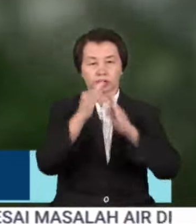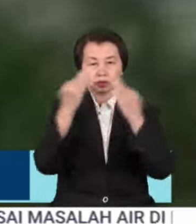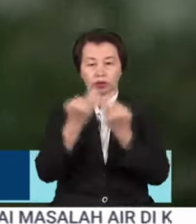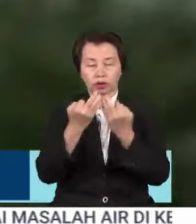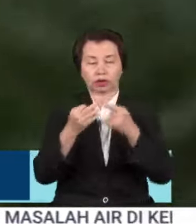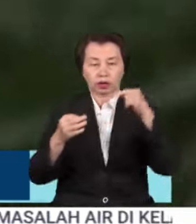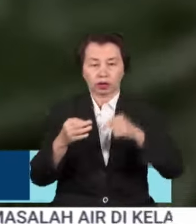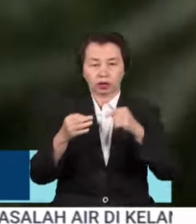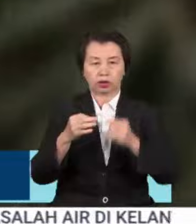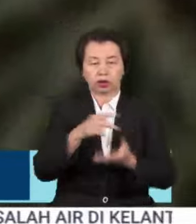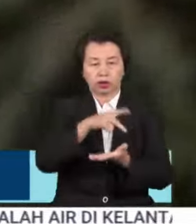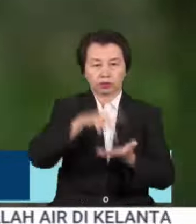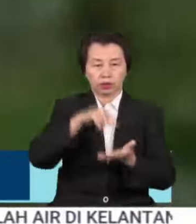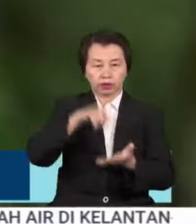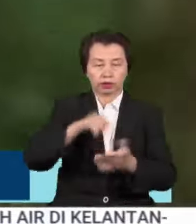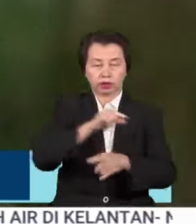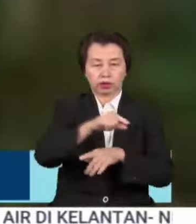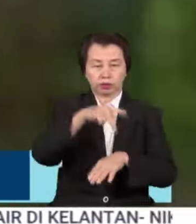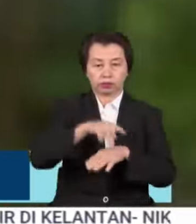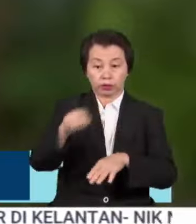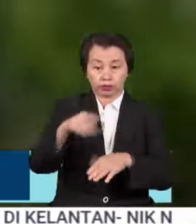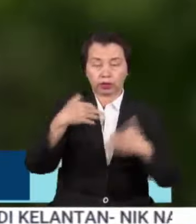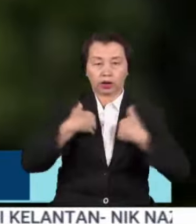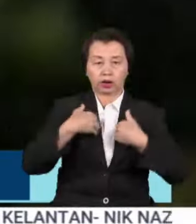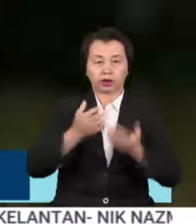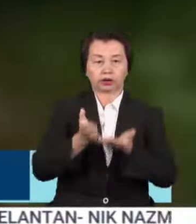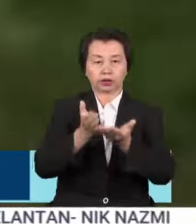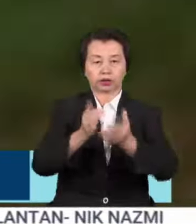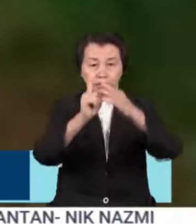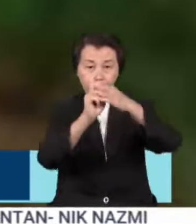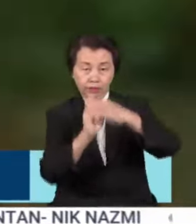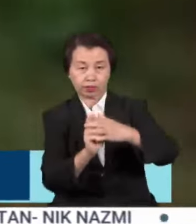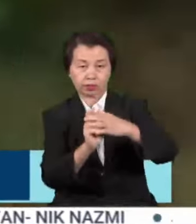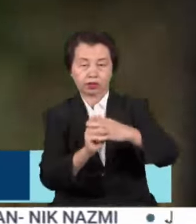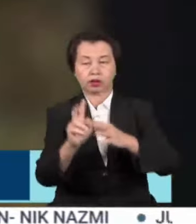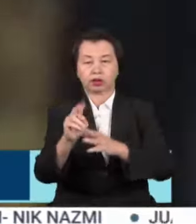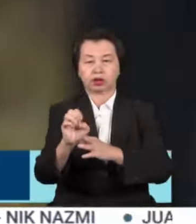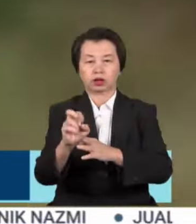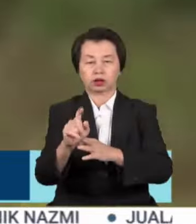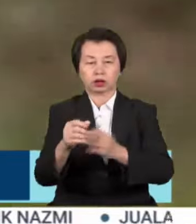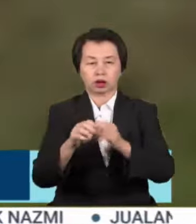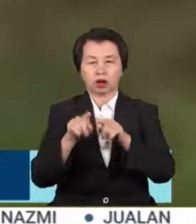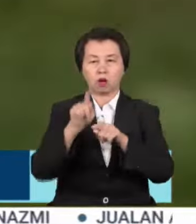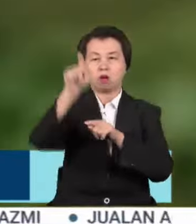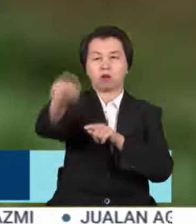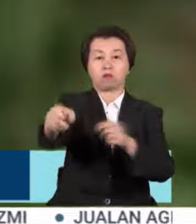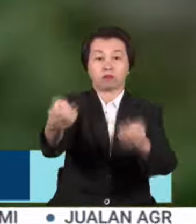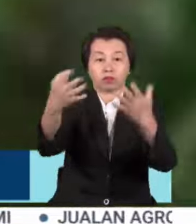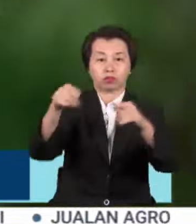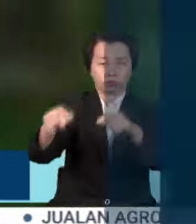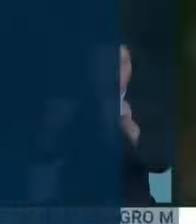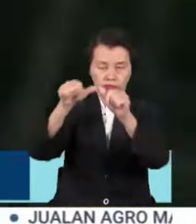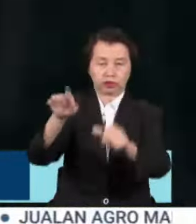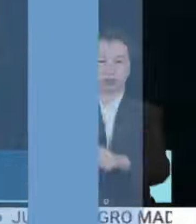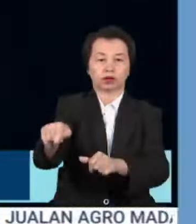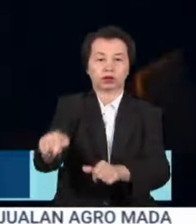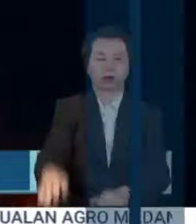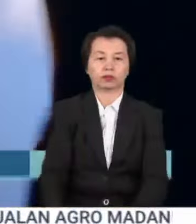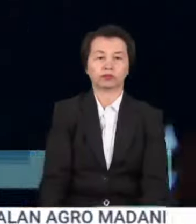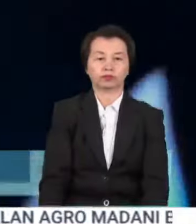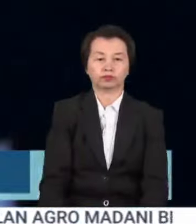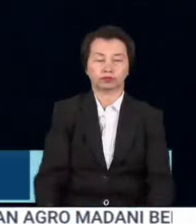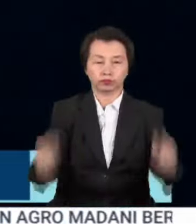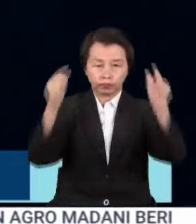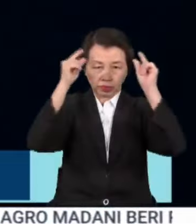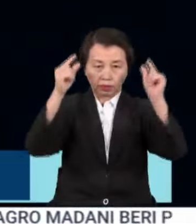mereka berpangkalan di Pulau Guam yang menempatkan kapal selam nuklear dan pengebom jarak jauh.